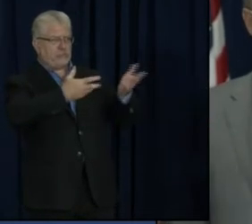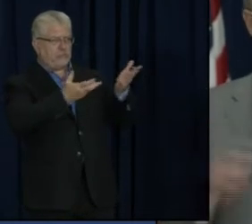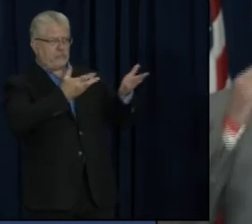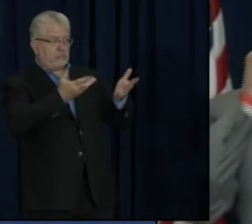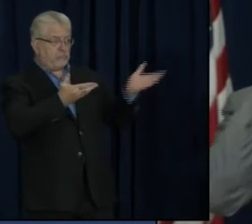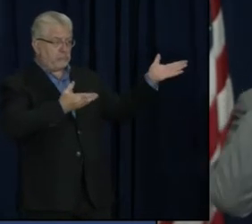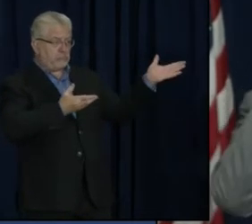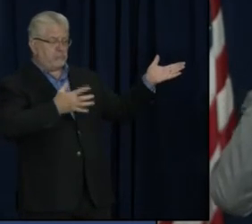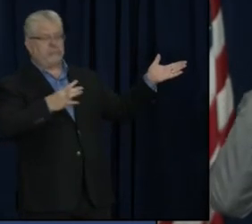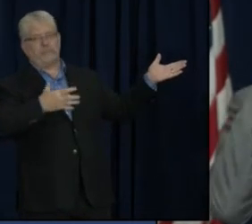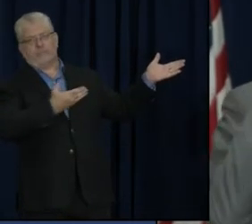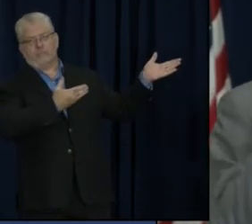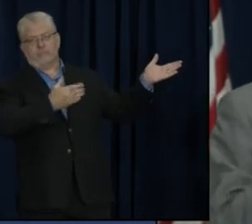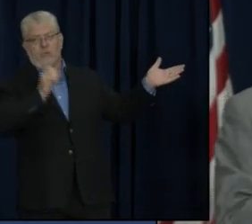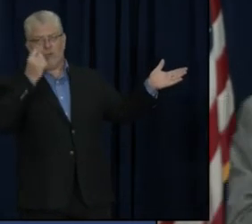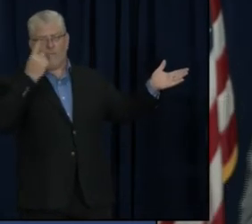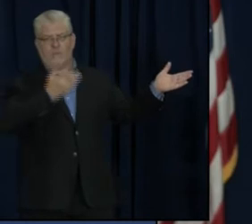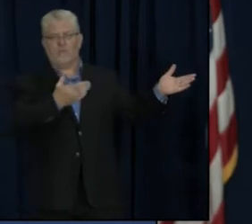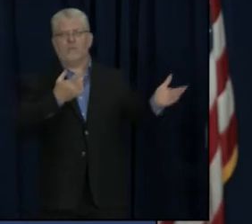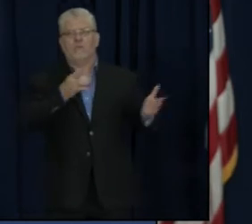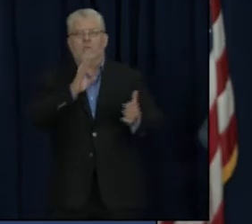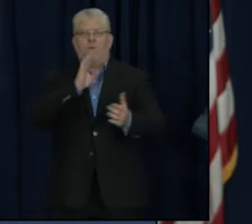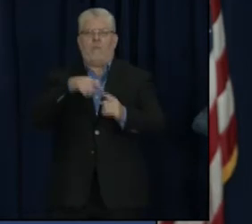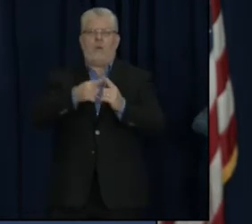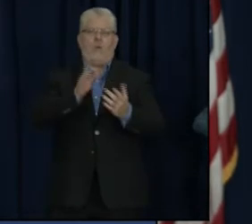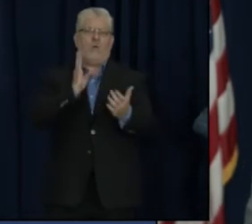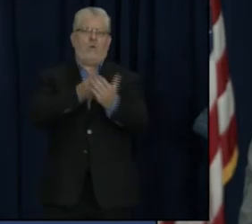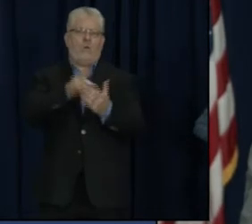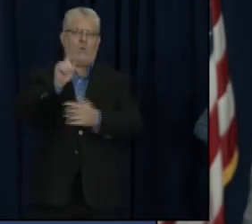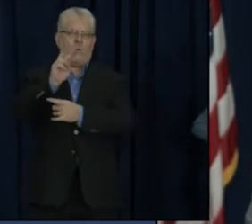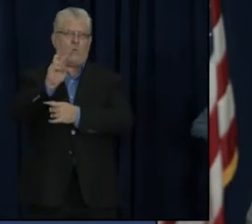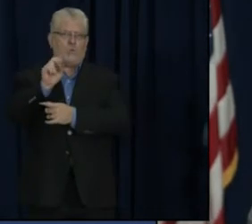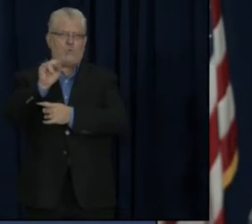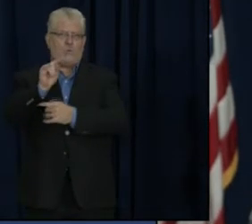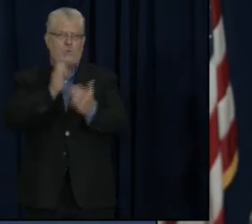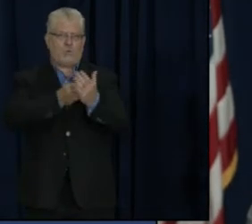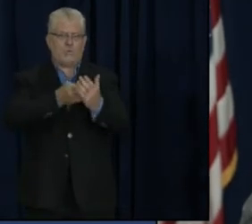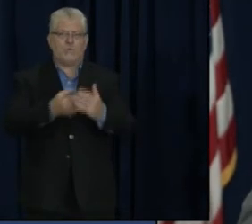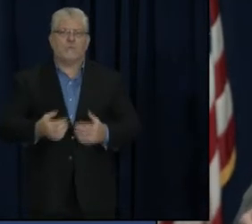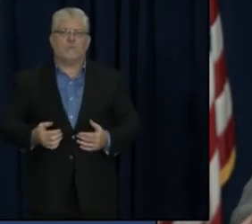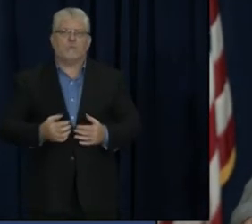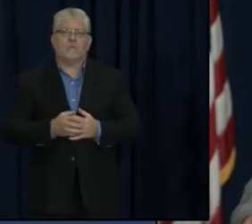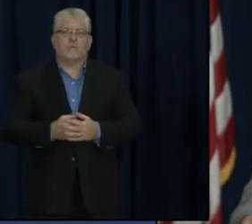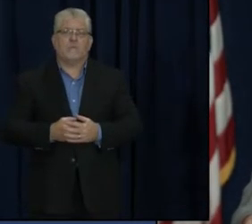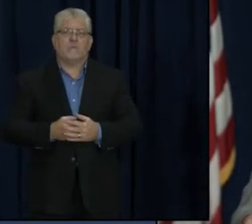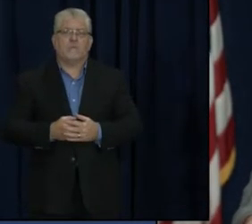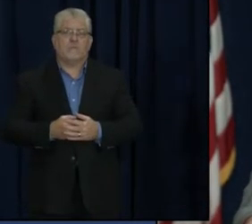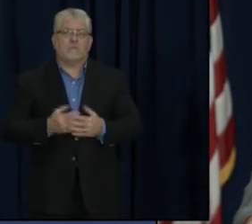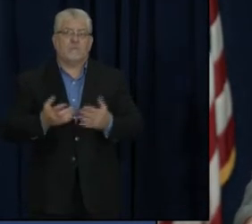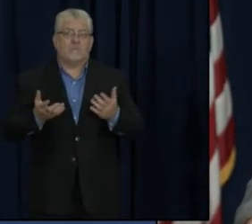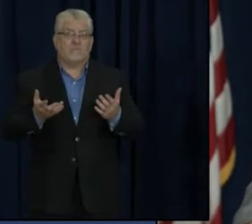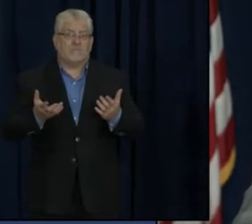كل أصواتهم. شكرا جزيلا على حضوركم، ونحن مستعدون لتلقي الأسئلة.